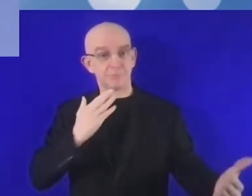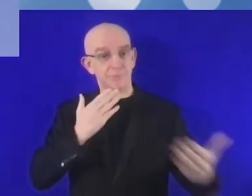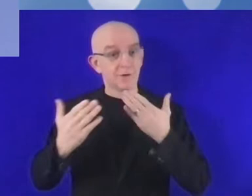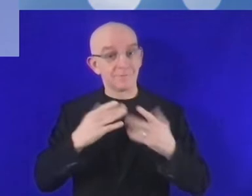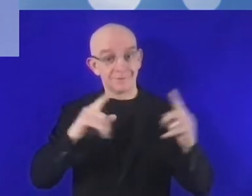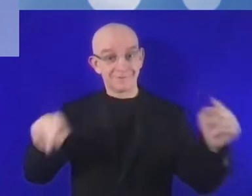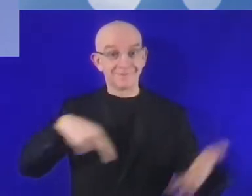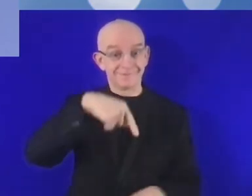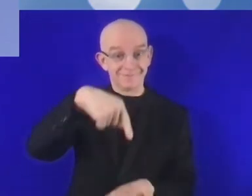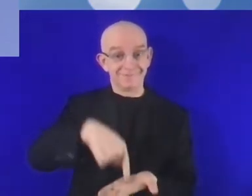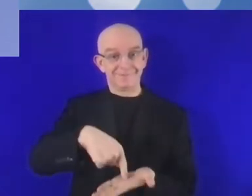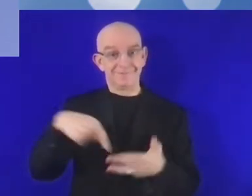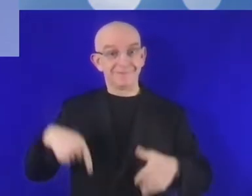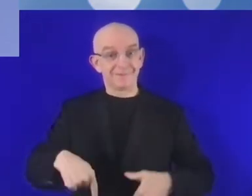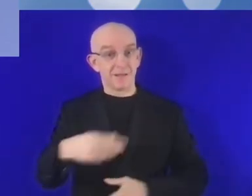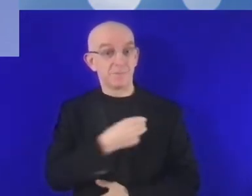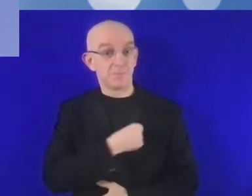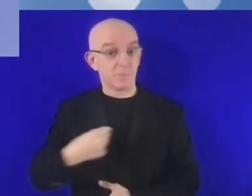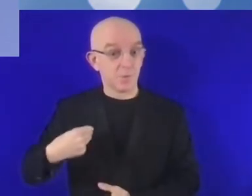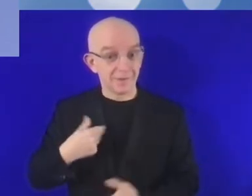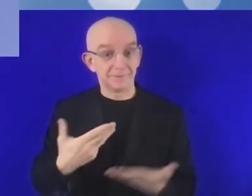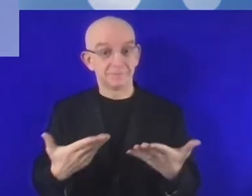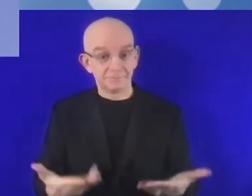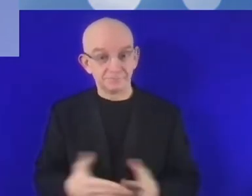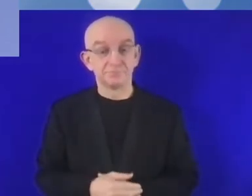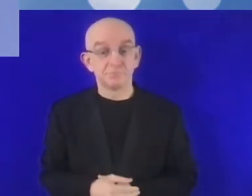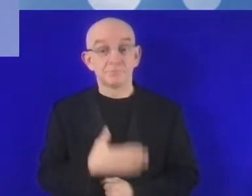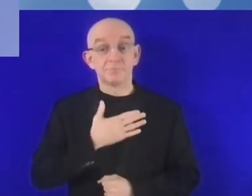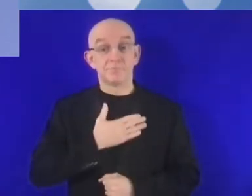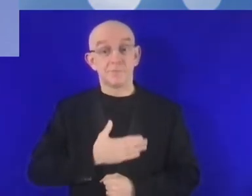في مركز العلمي في كاتوفيتسا.